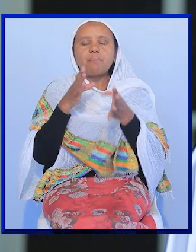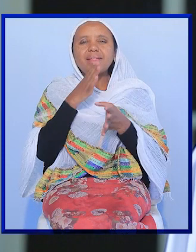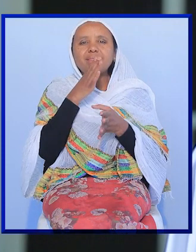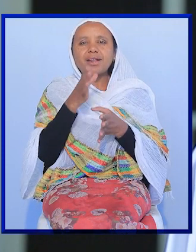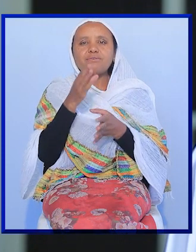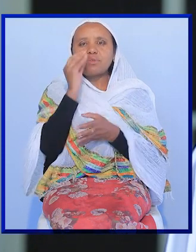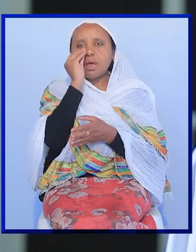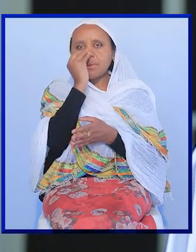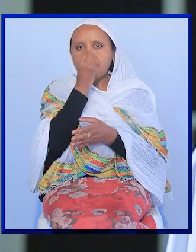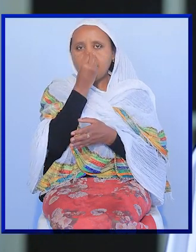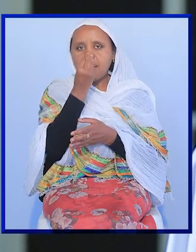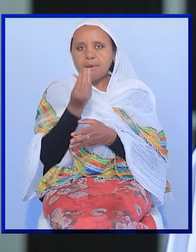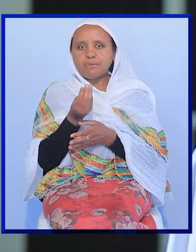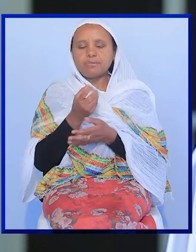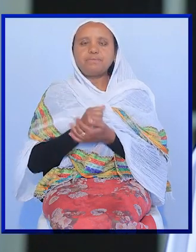የማትረግፍ አበባ